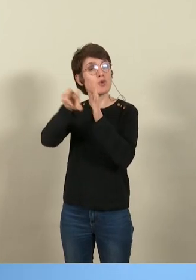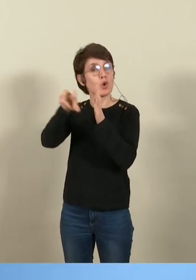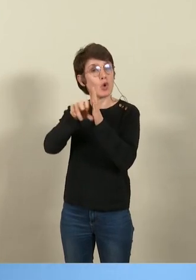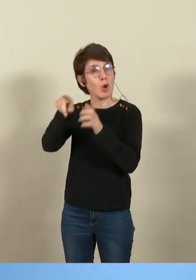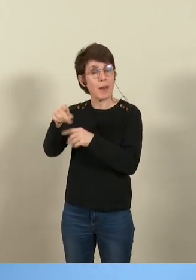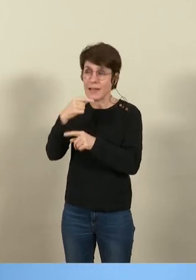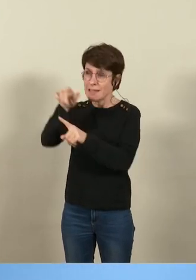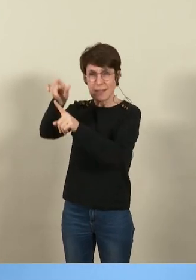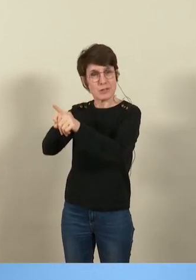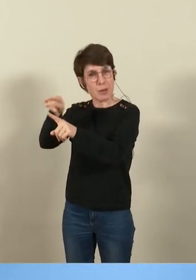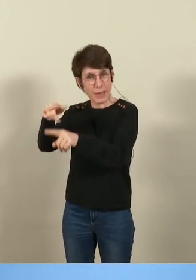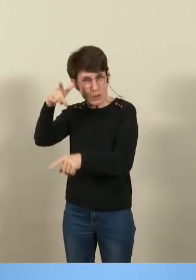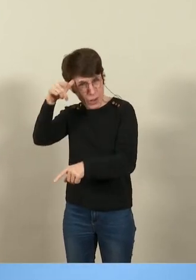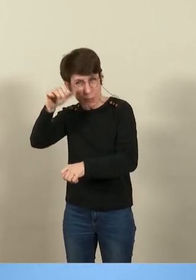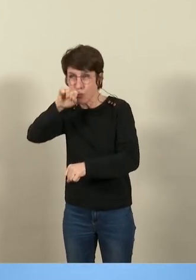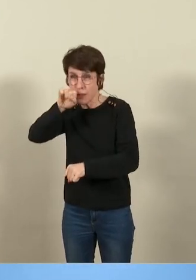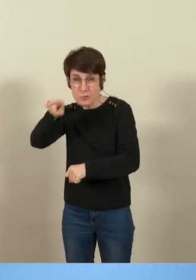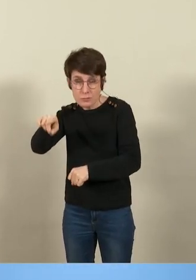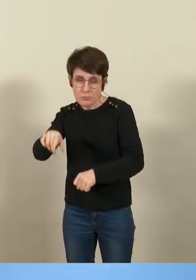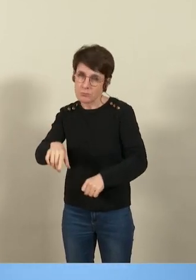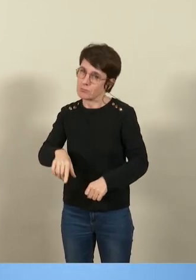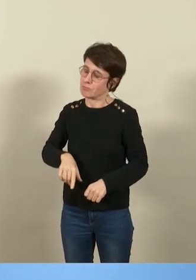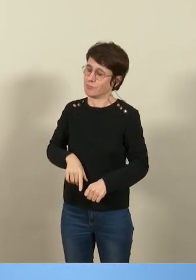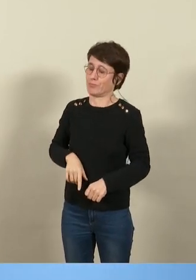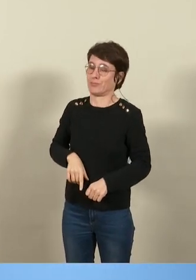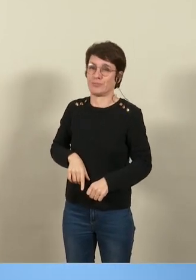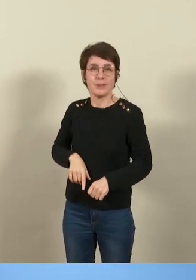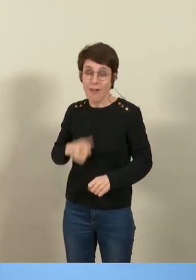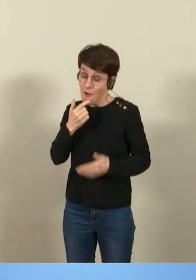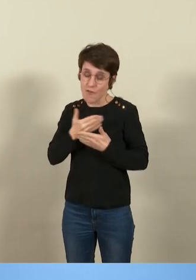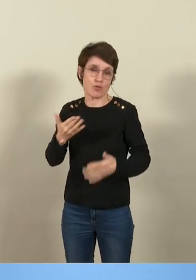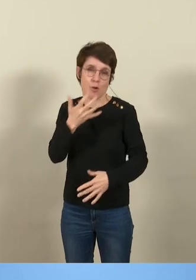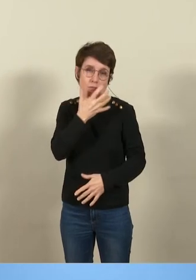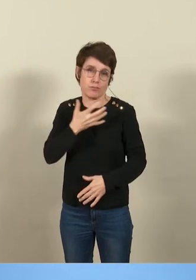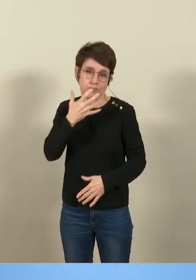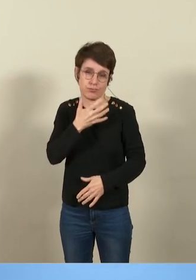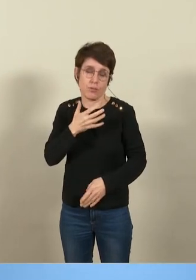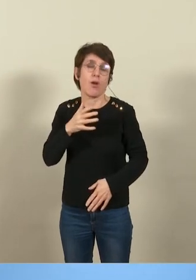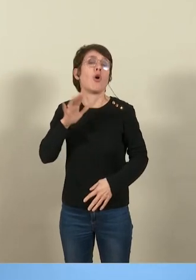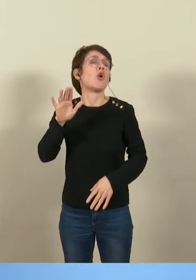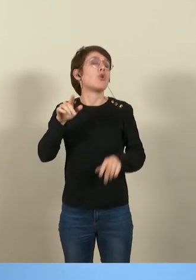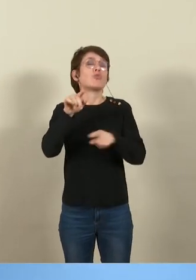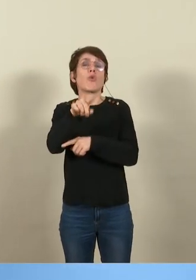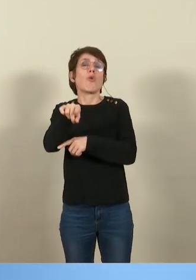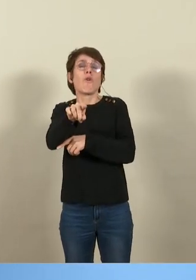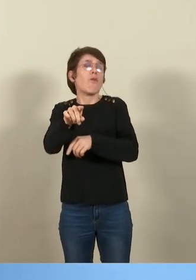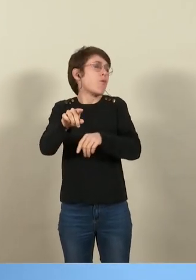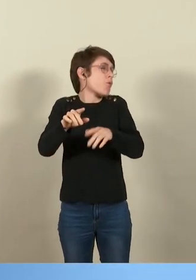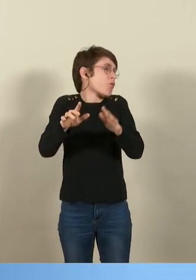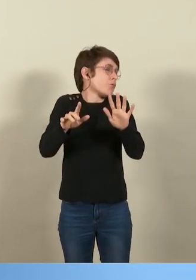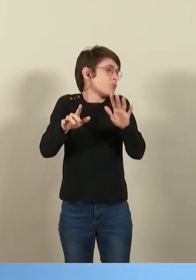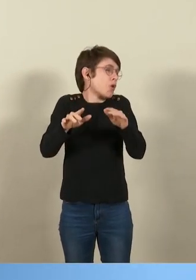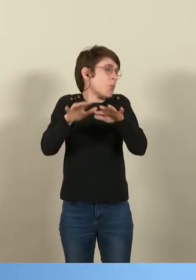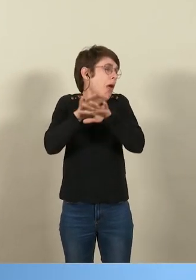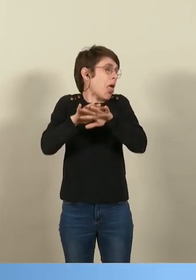républicain républicain et demi franchement euh tout ça est assez scandaleux donc je vous laisse à vos pérégrinations de toute façon ce vœu n'aura évidemment